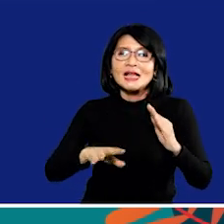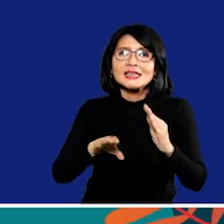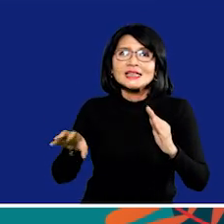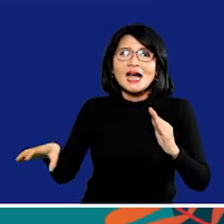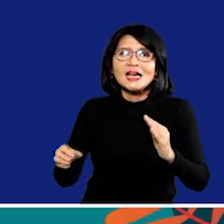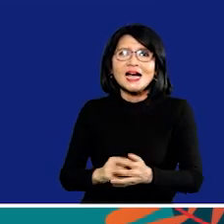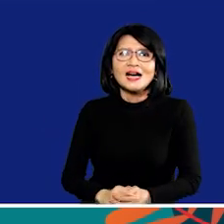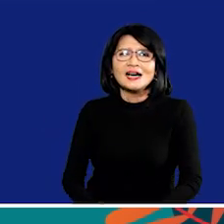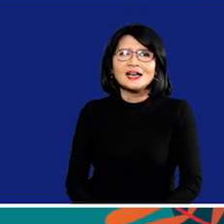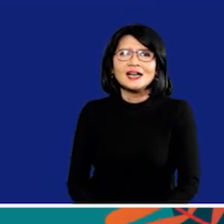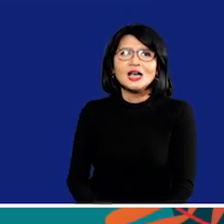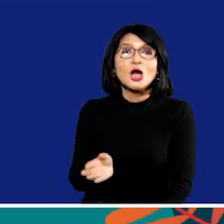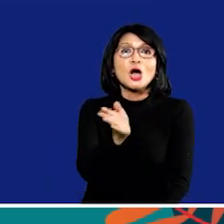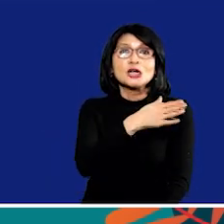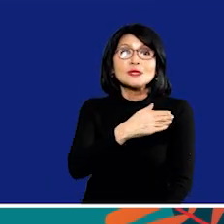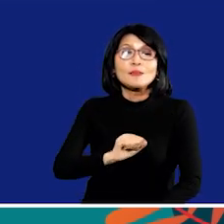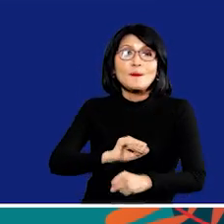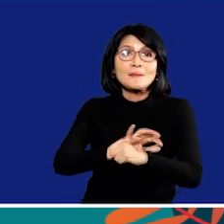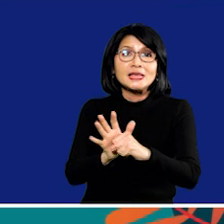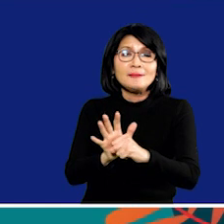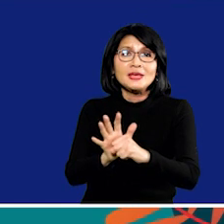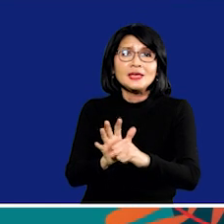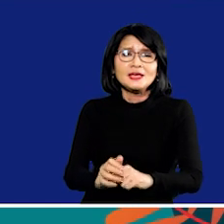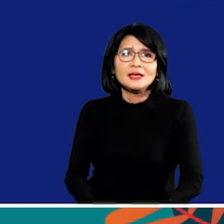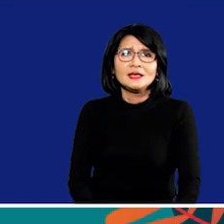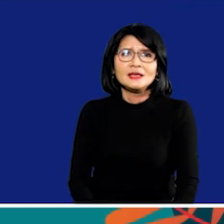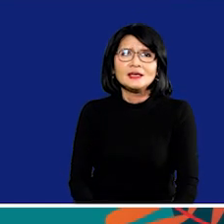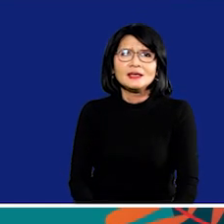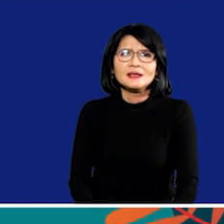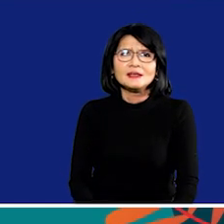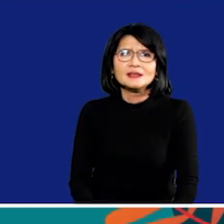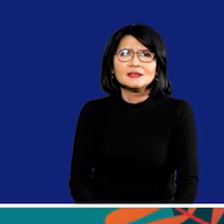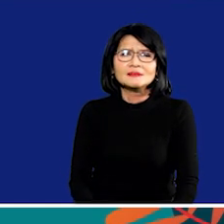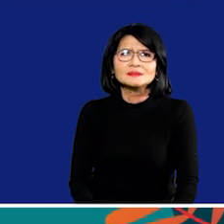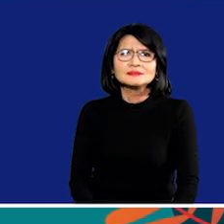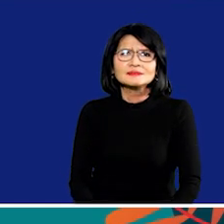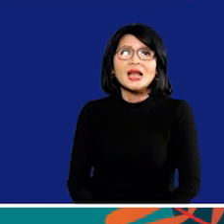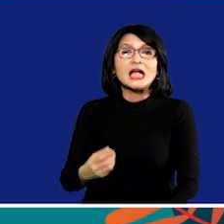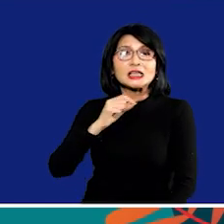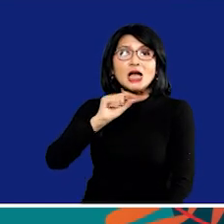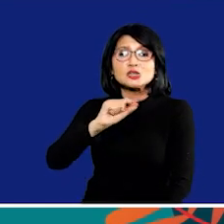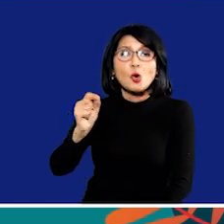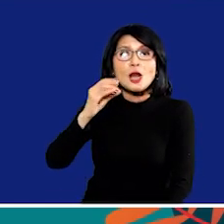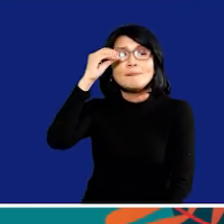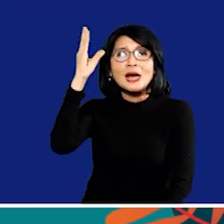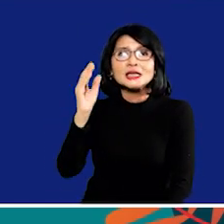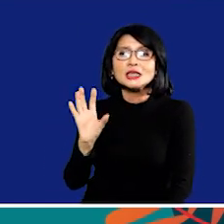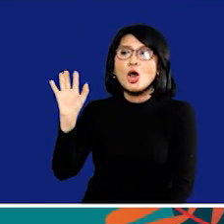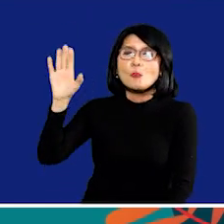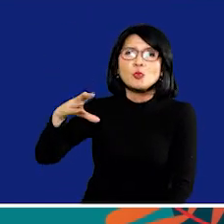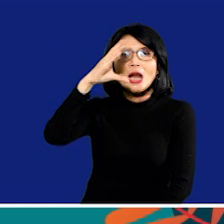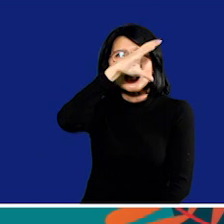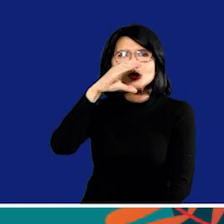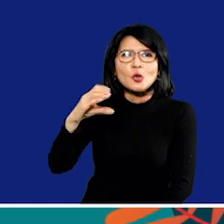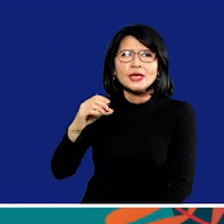tetangga rumah ya. Itu kan dahulu sebelum masa pandemi seperti ini ya kita ke sekolah pagi dan pulangnya ya lebih